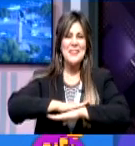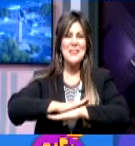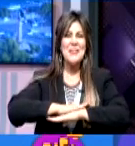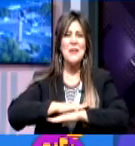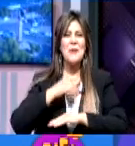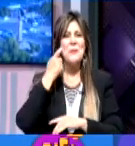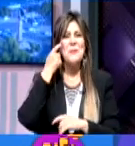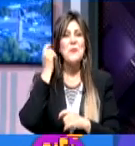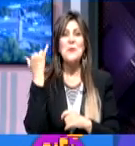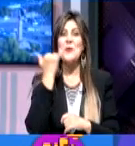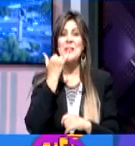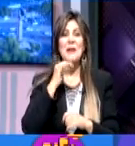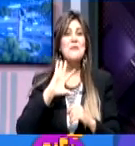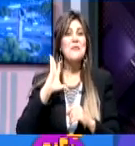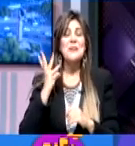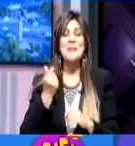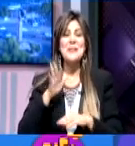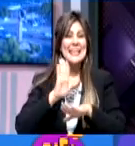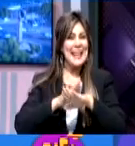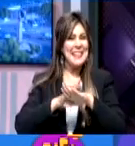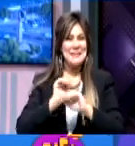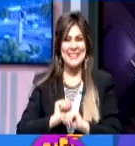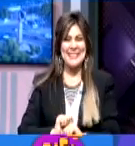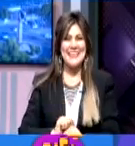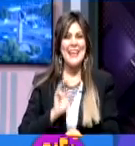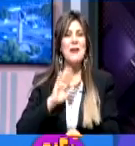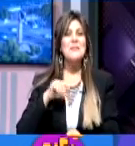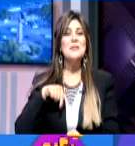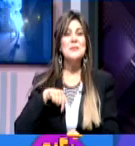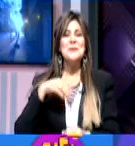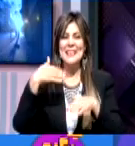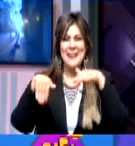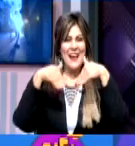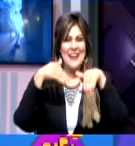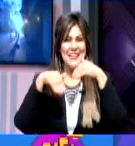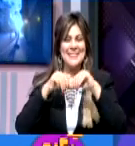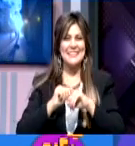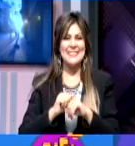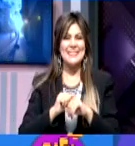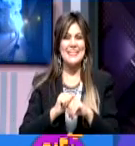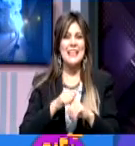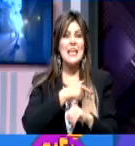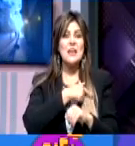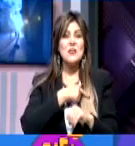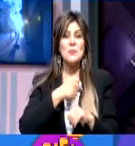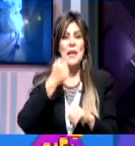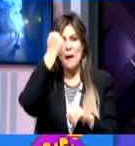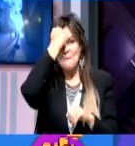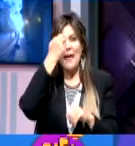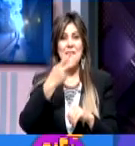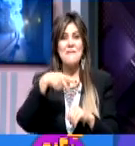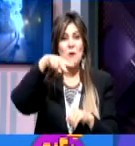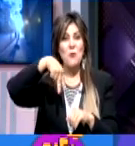والتقدير والاهتمام وكافة الخدمات ذوي الأعاقة. سمي عام 2018